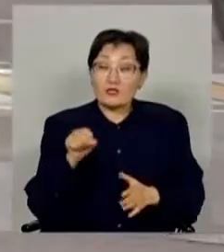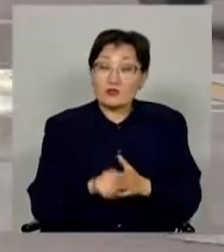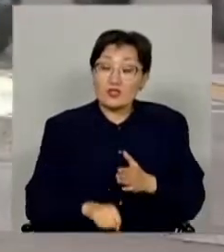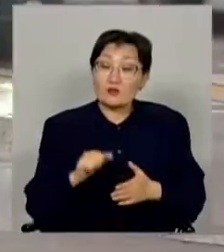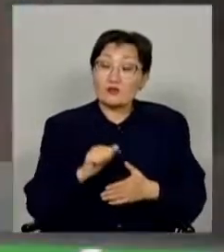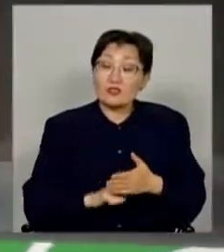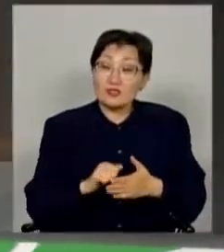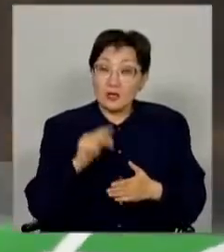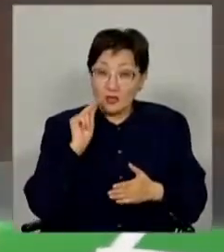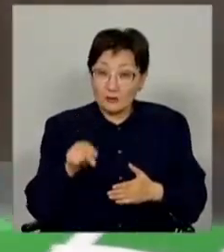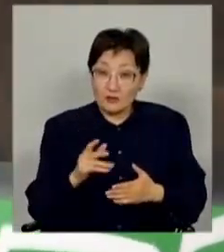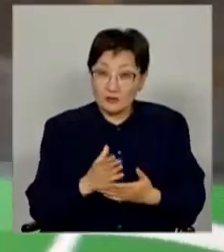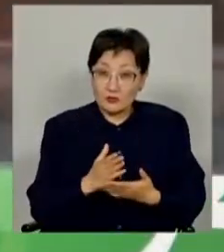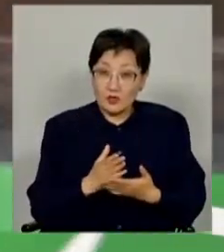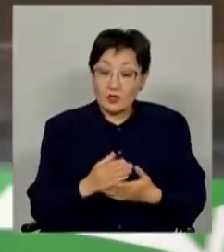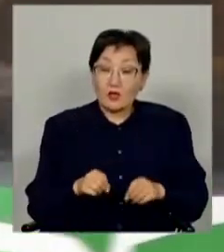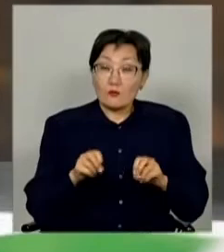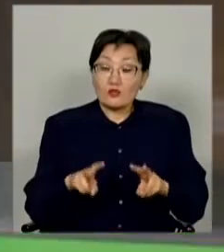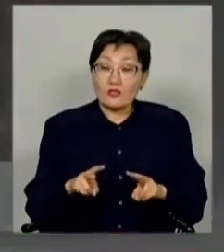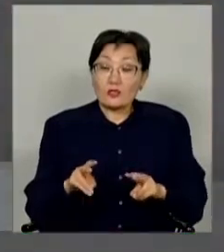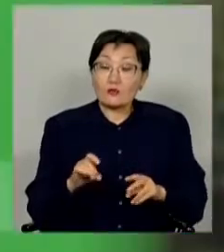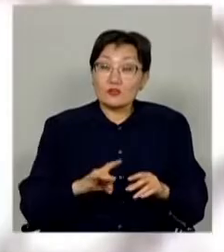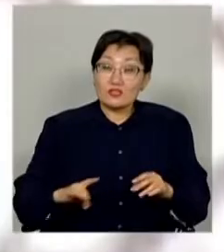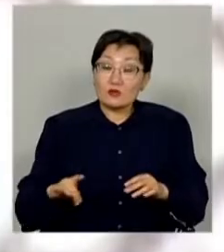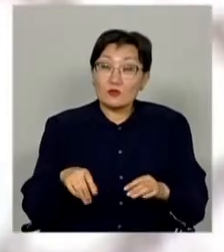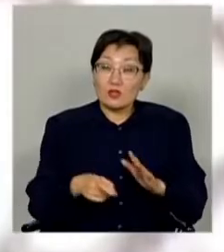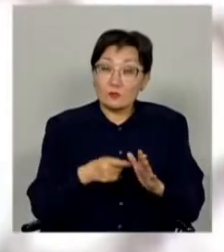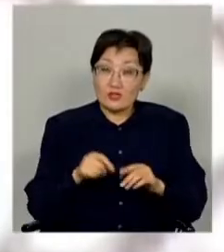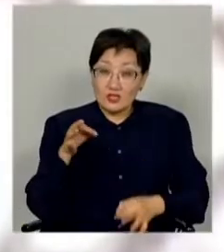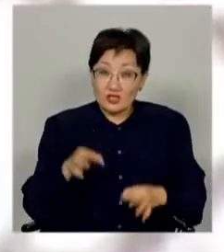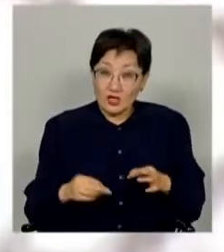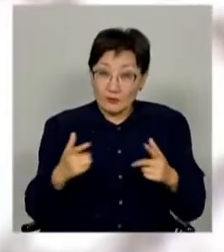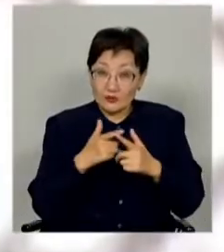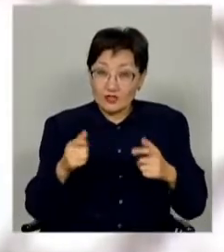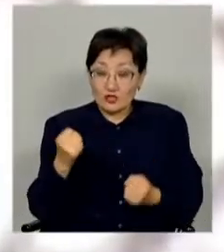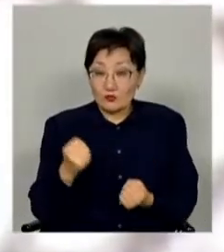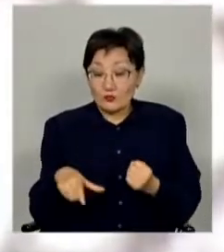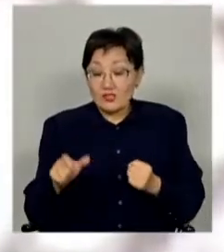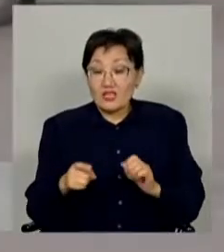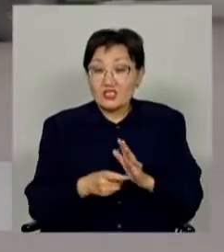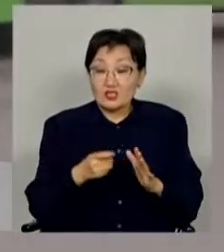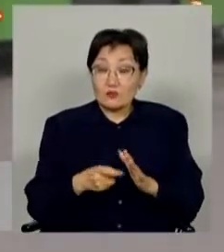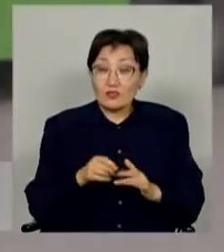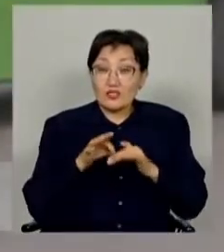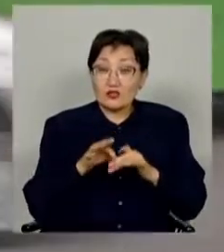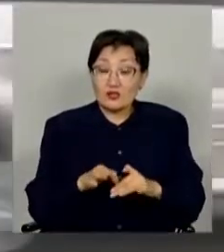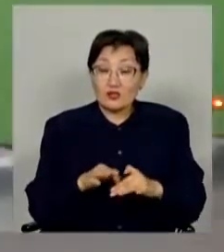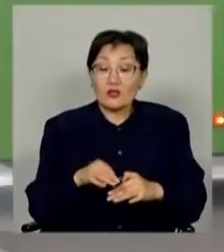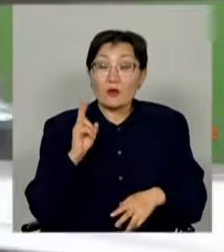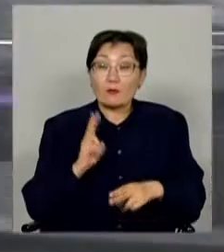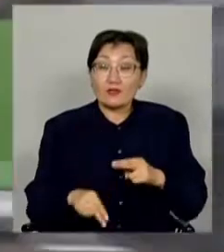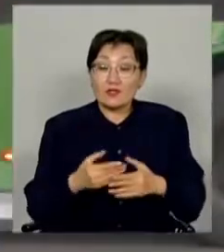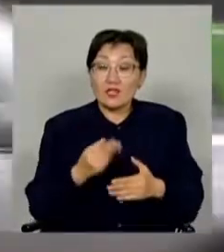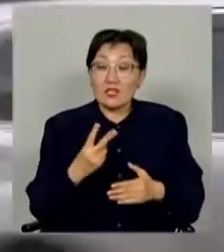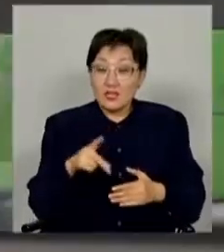себепкер деген айып тағылып отыр. Мамандандырылған ауданаралық тергеу сотының мәліметінше жүргізуші тергеу жүргізіліп біткенше, яғни 2